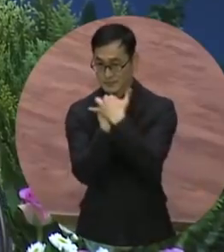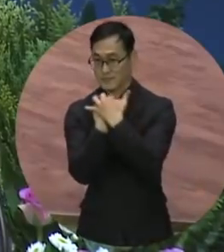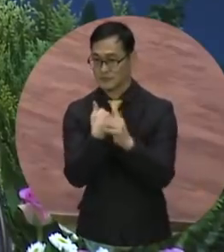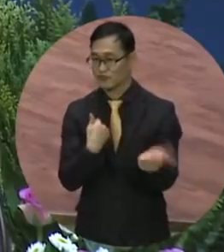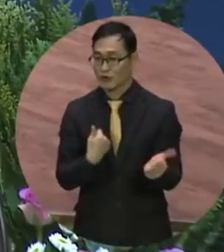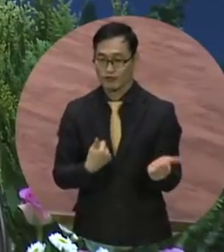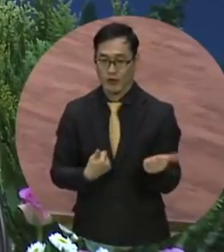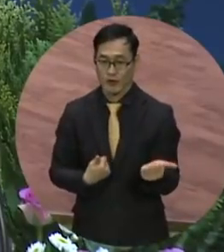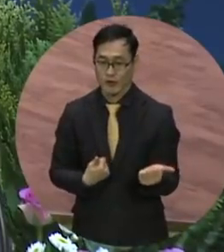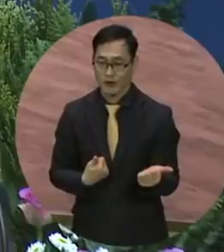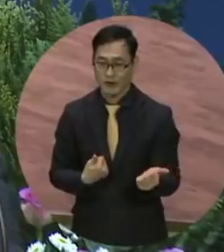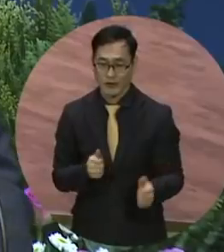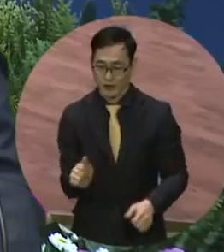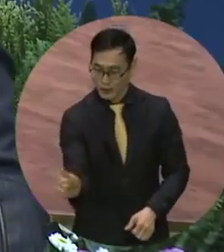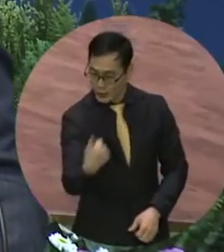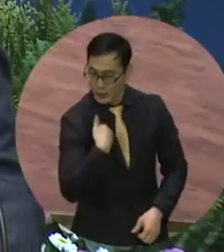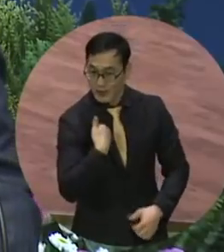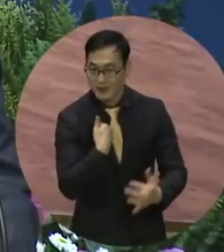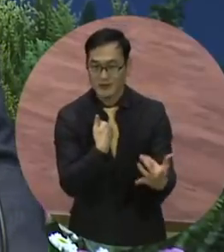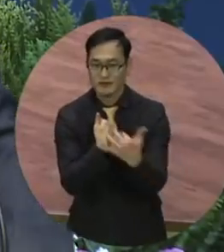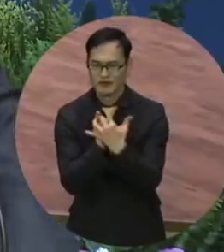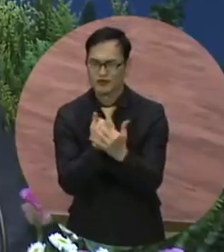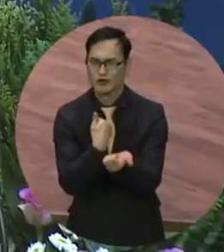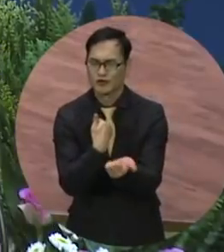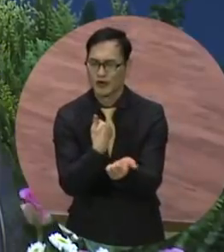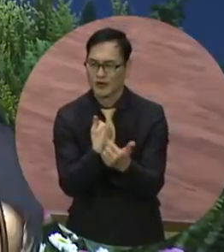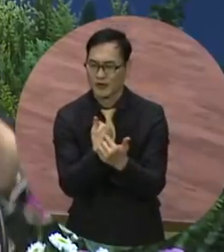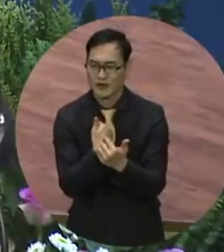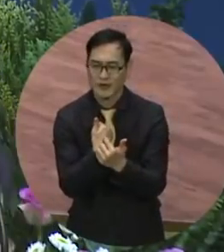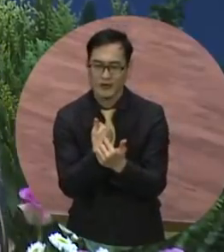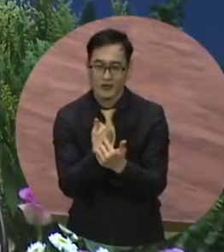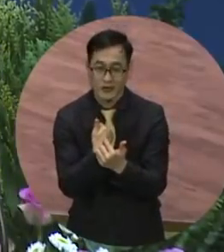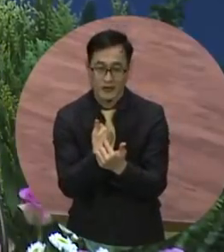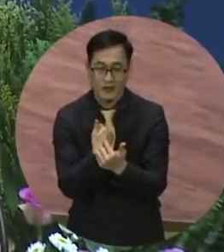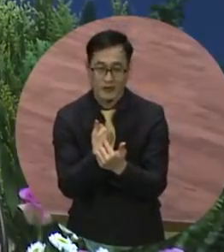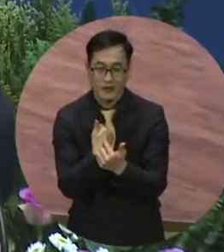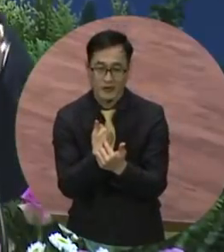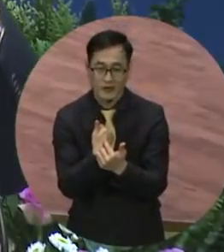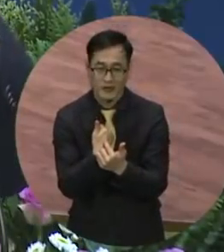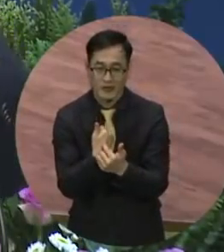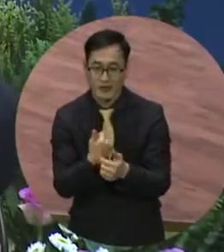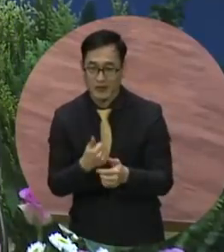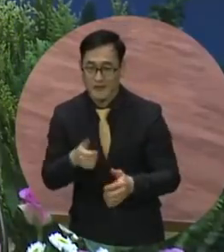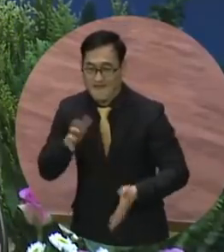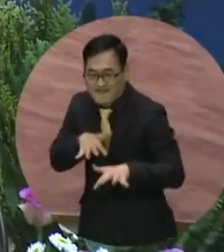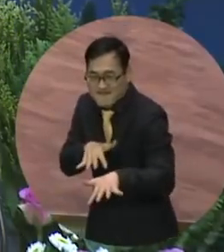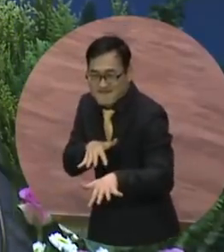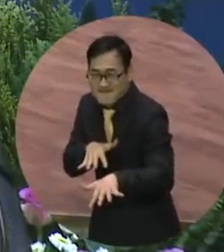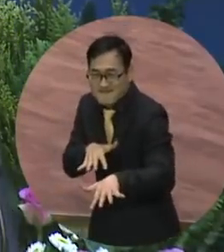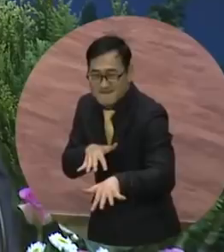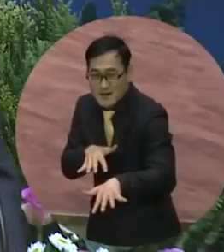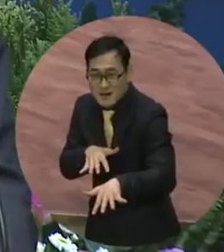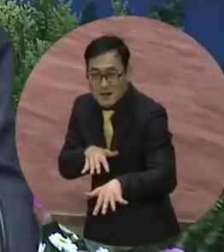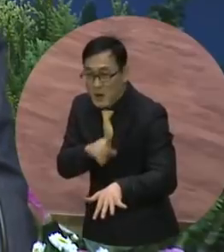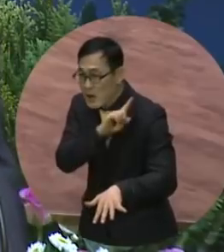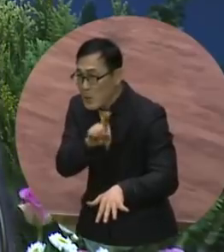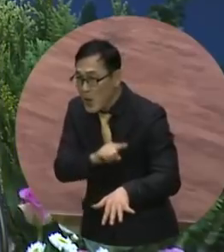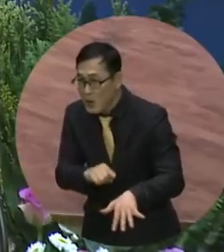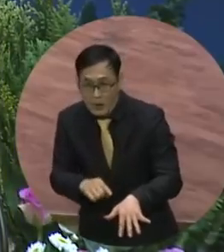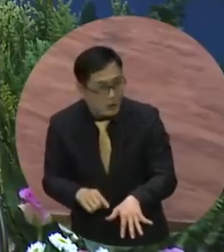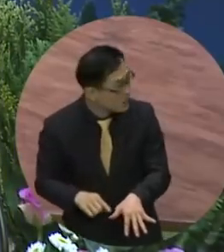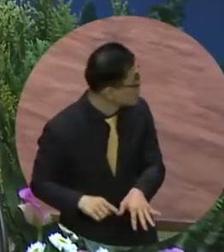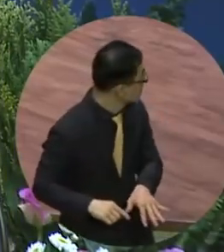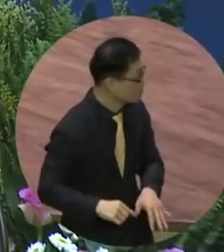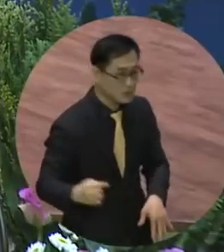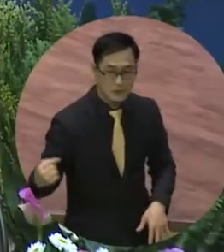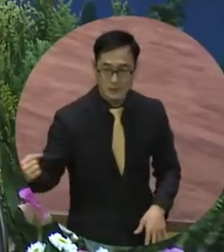그냥 돌아서면 아무 무장이 안 돼. 그냥 당해. 그냥 앞으로 무장이 다 됐다 말이야. 이게 무슨